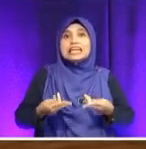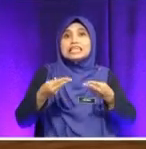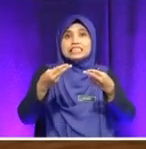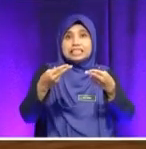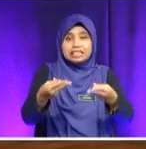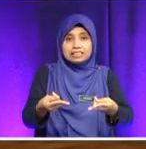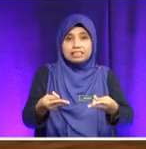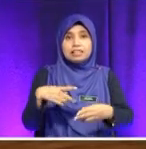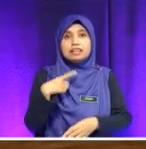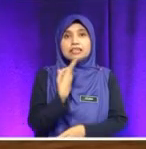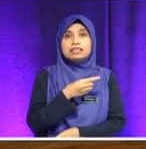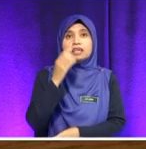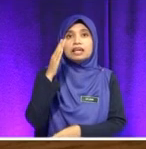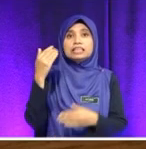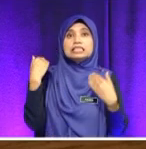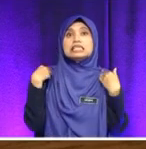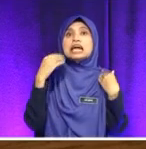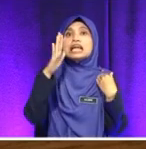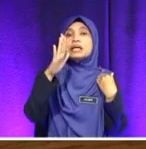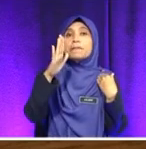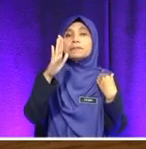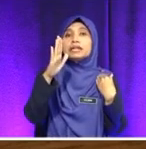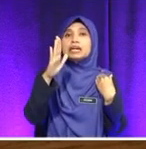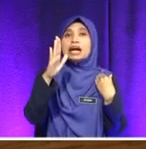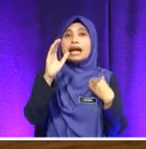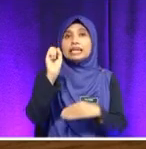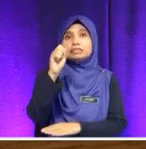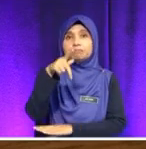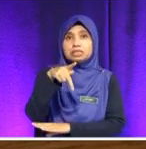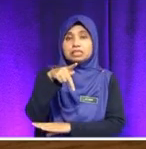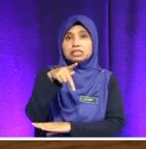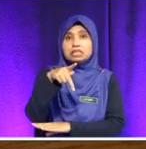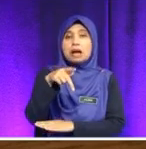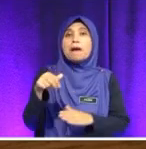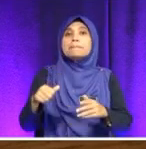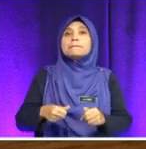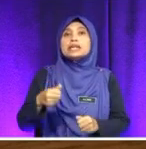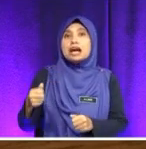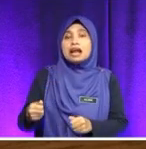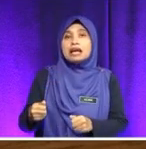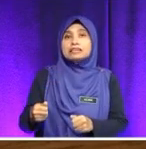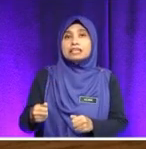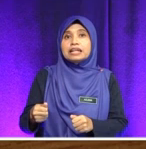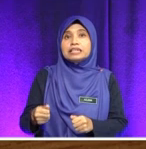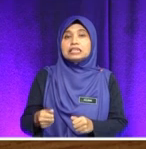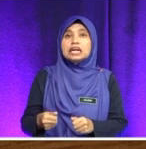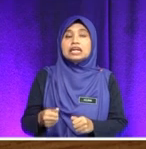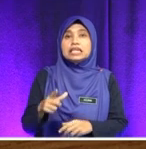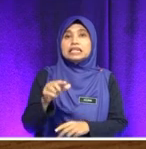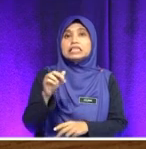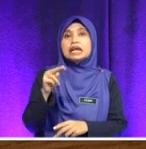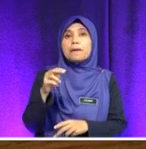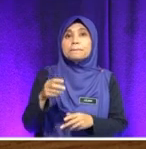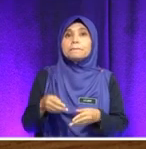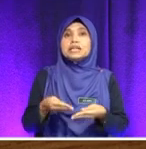belajar 5 standard kandungan iaitu asas perkhidmatan penyajian, peralatan, perabot dan linen penyajian, susun